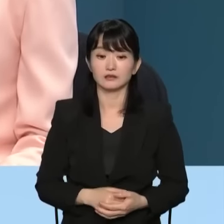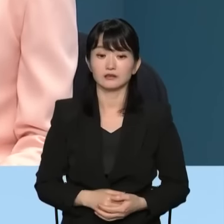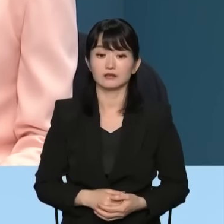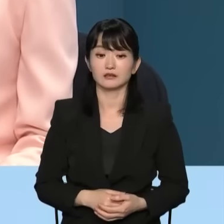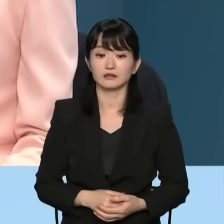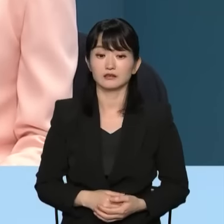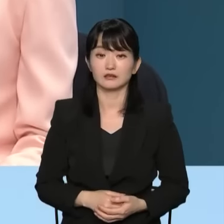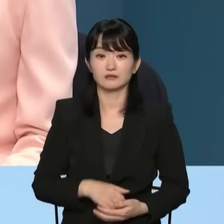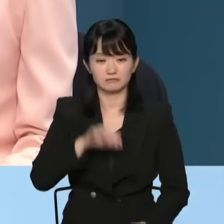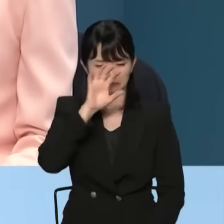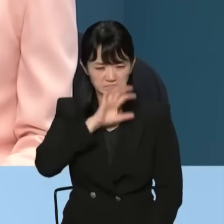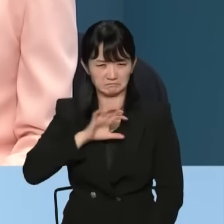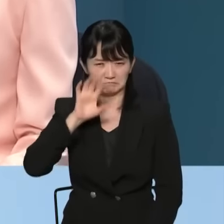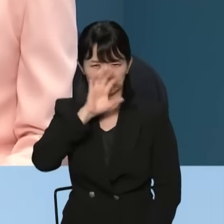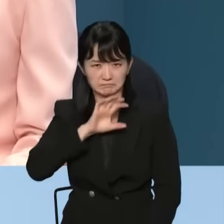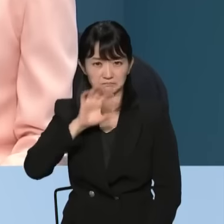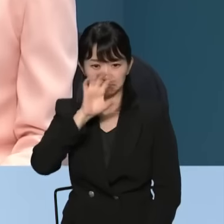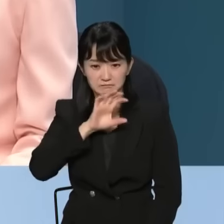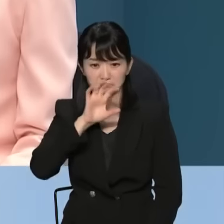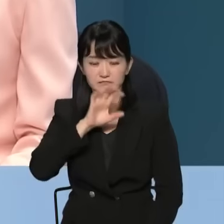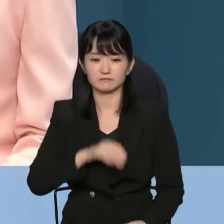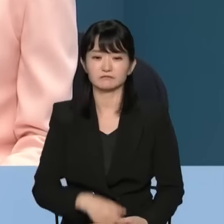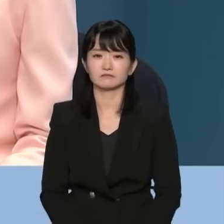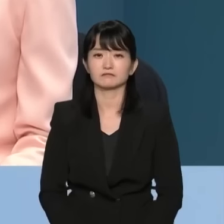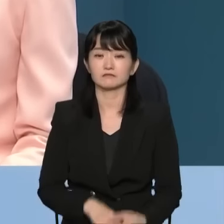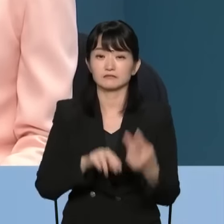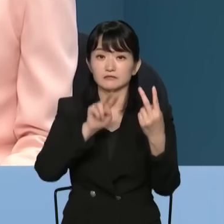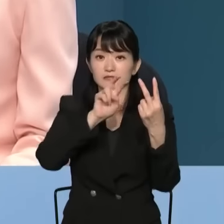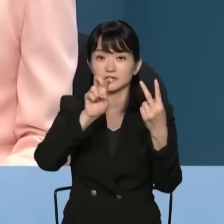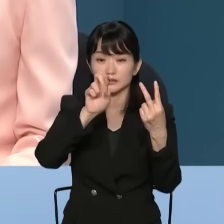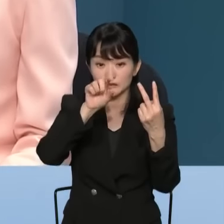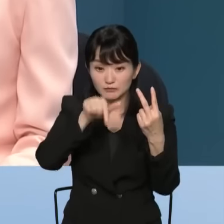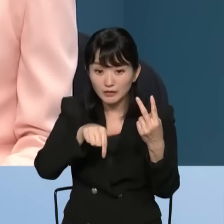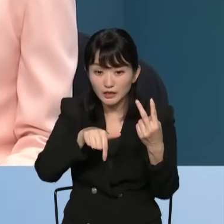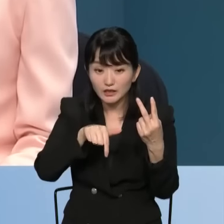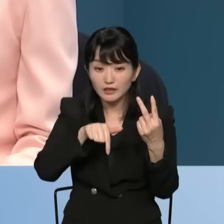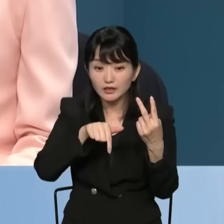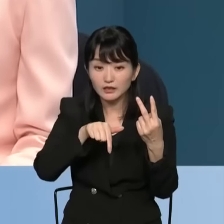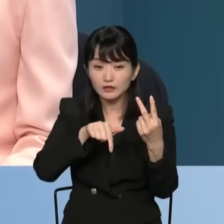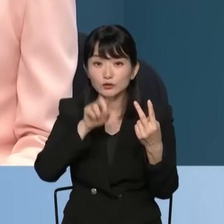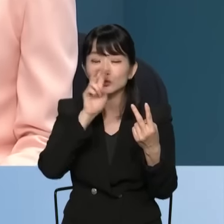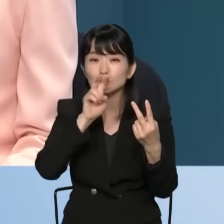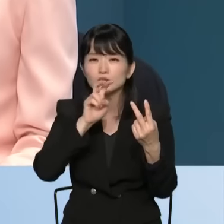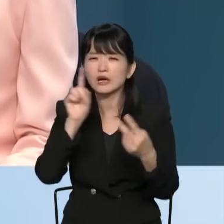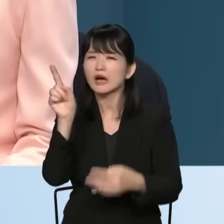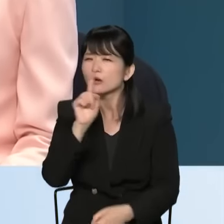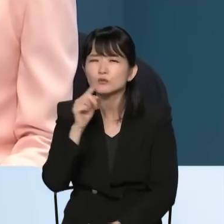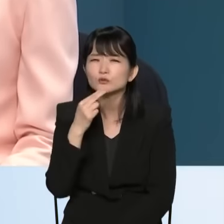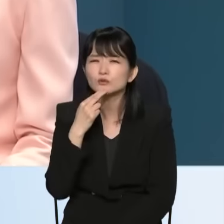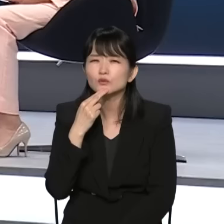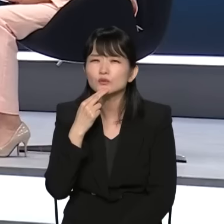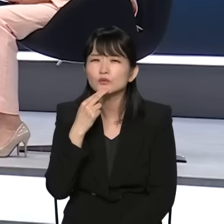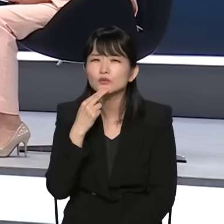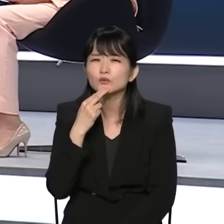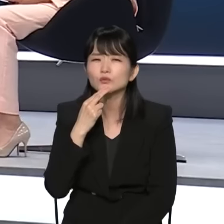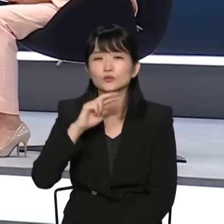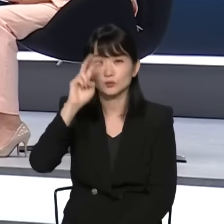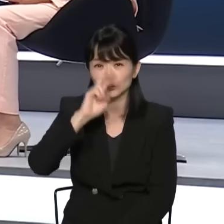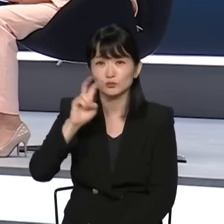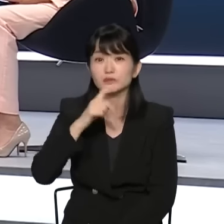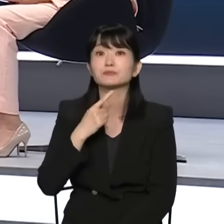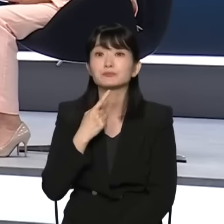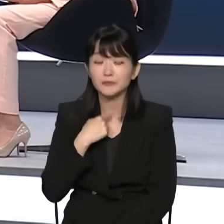그 연습을 하면서 이막에 아무것도라는 넘버를 부른 씬이 있어요. 네. 내가